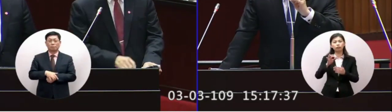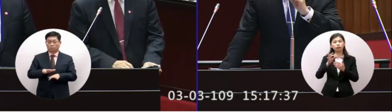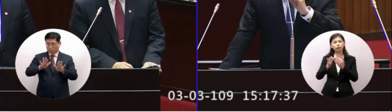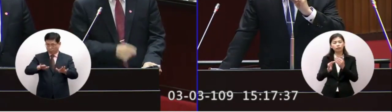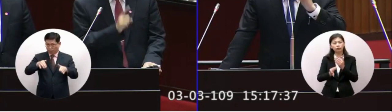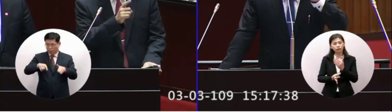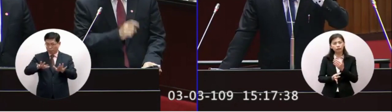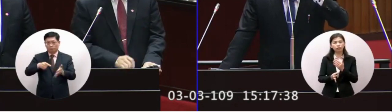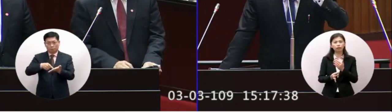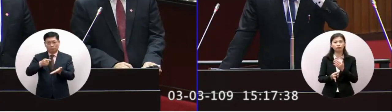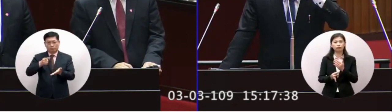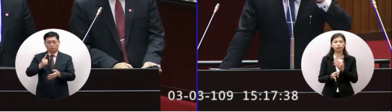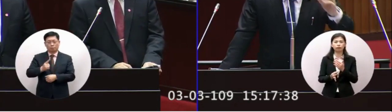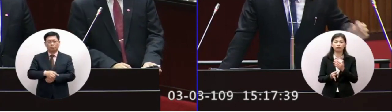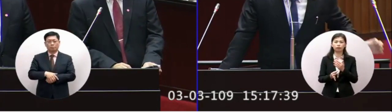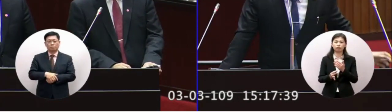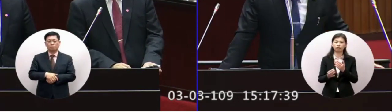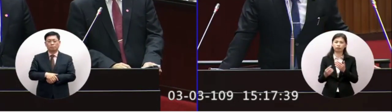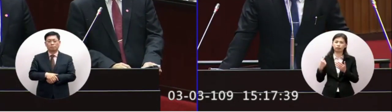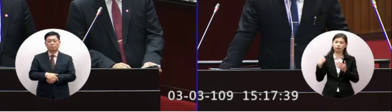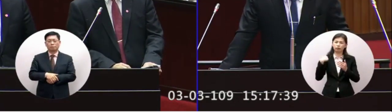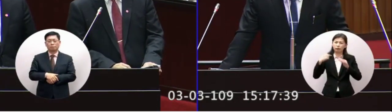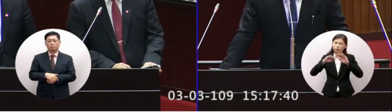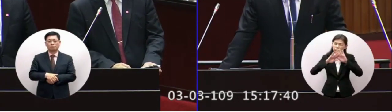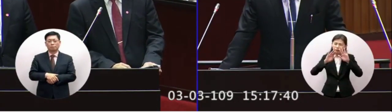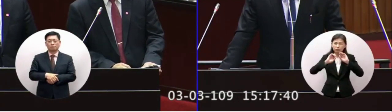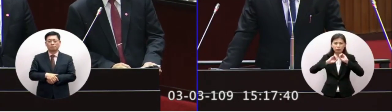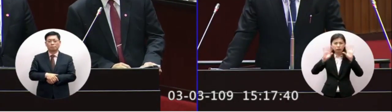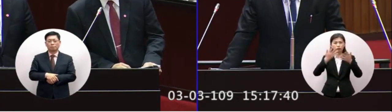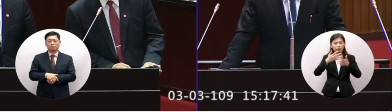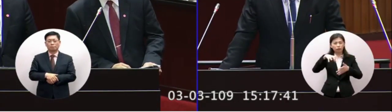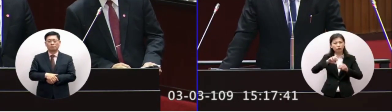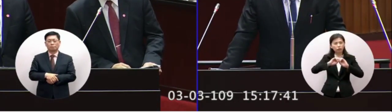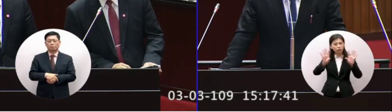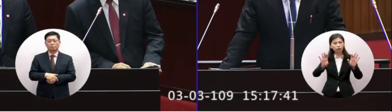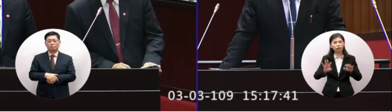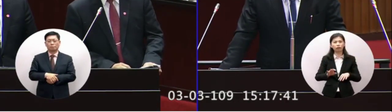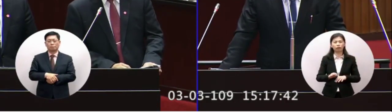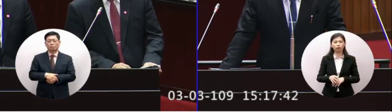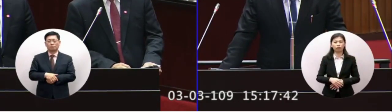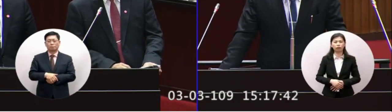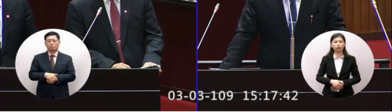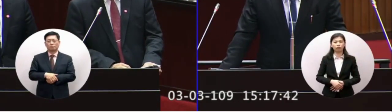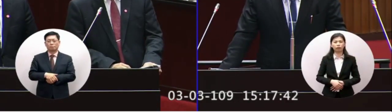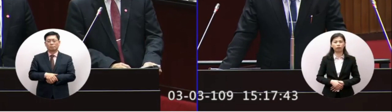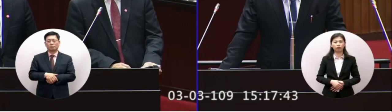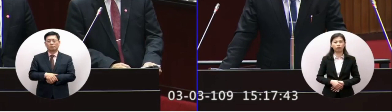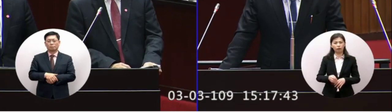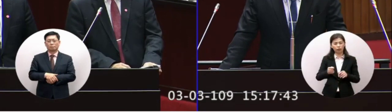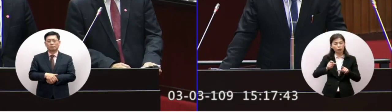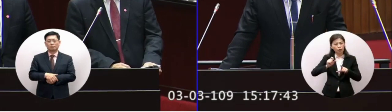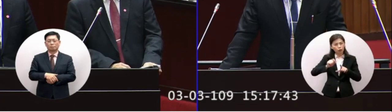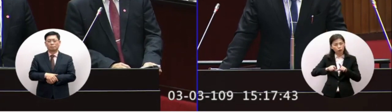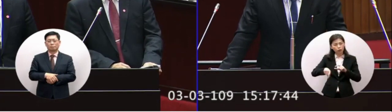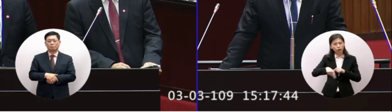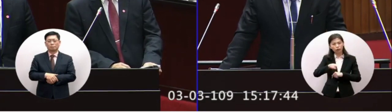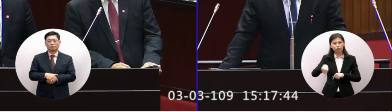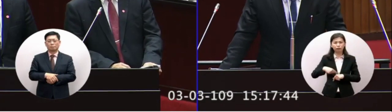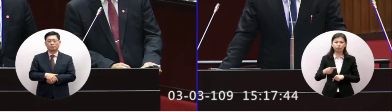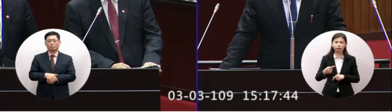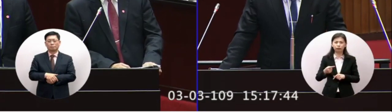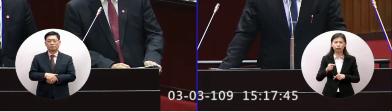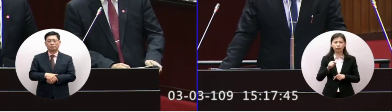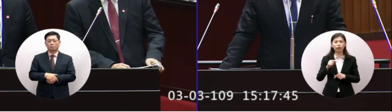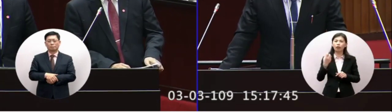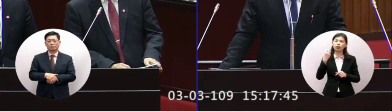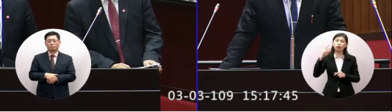哦， 针对这一次的 这个要点是张凌晨刚刚在公布的网站上，所以很多相关的这些产业的业者，其实从